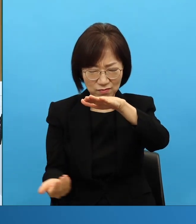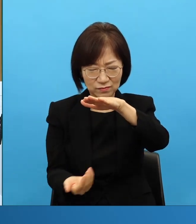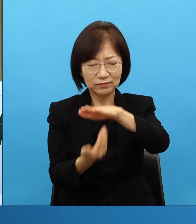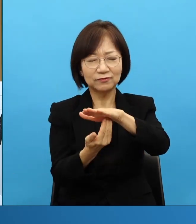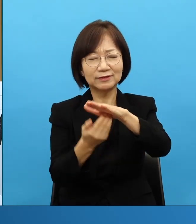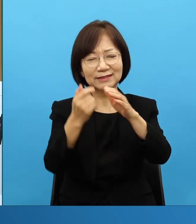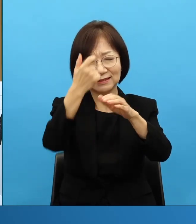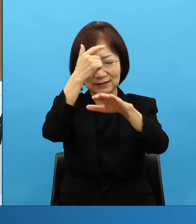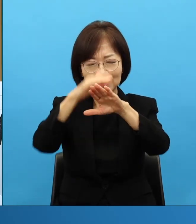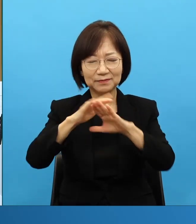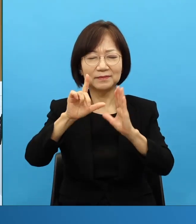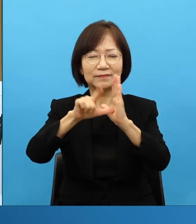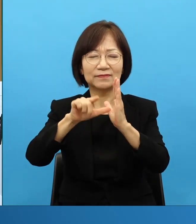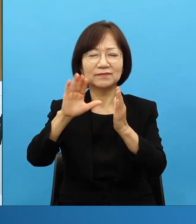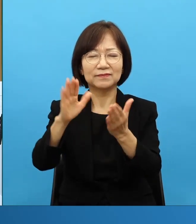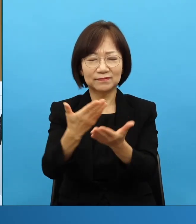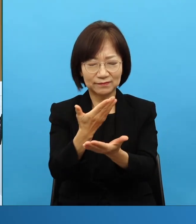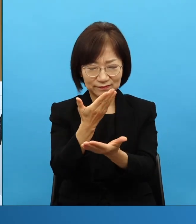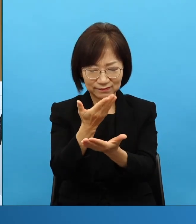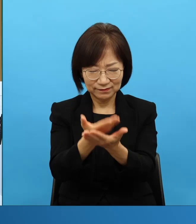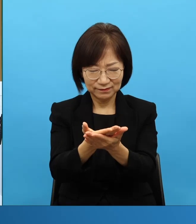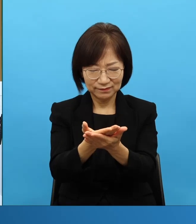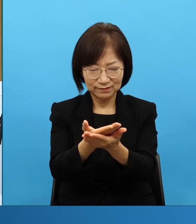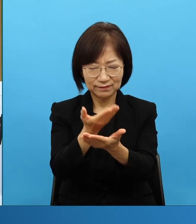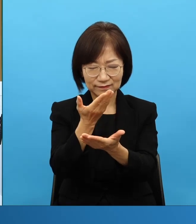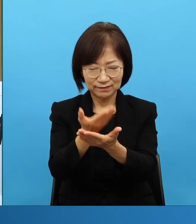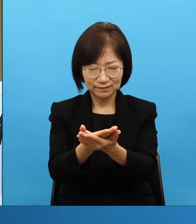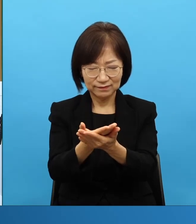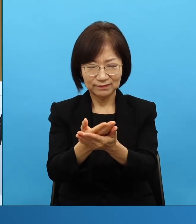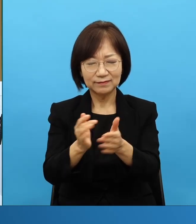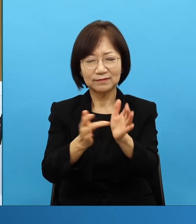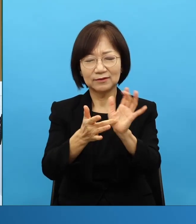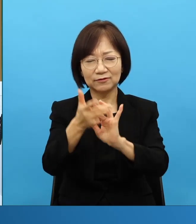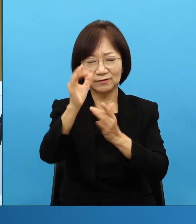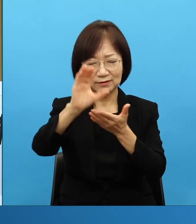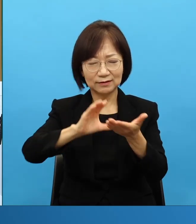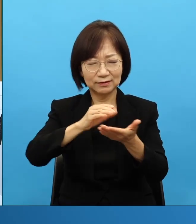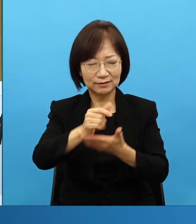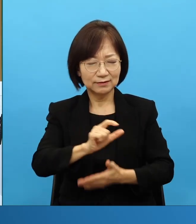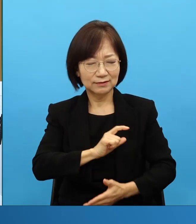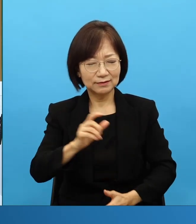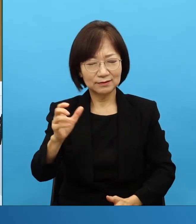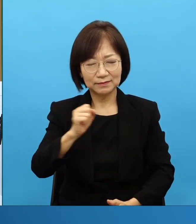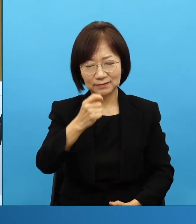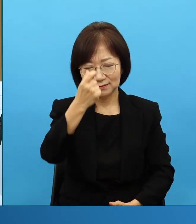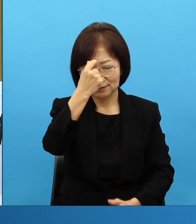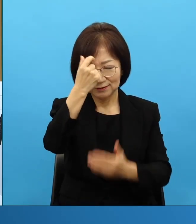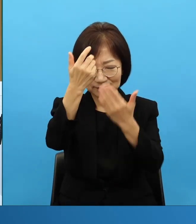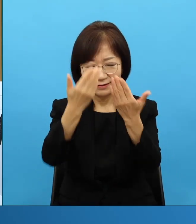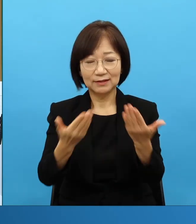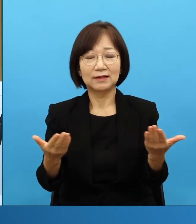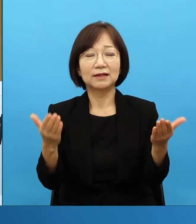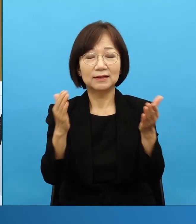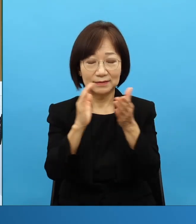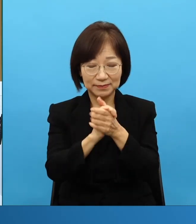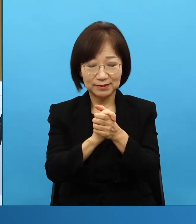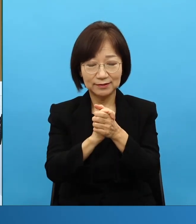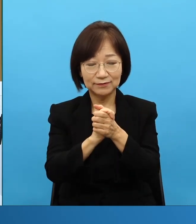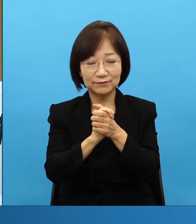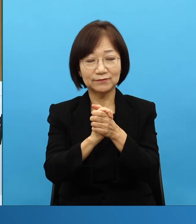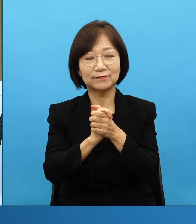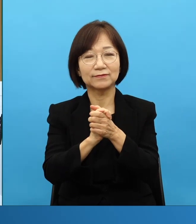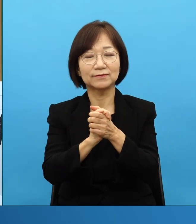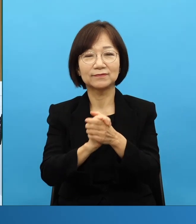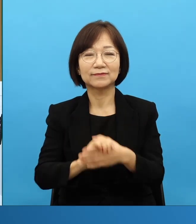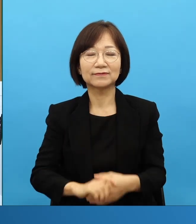of God and the works of God pertaining to His kingdom be fulfilled. 예수 그리스도 이름으로 기도드립니다. In Jesus Christ's 아멘. name we pray. Amen. 다